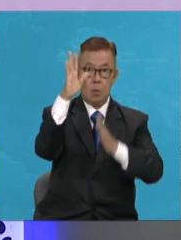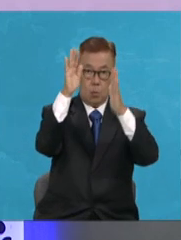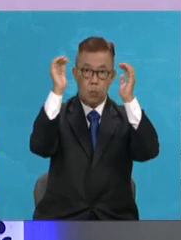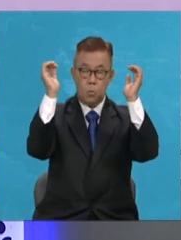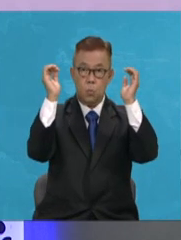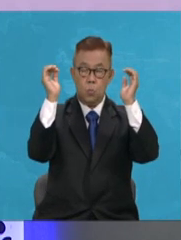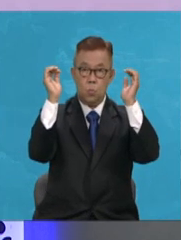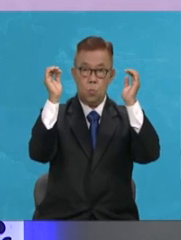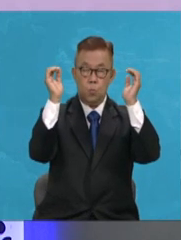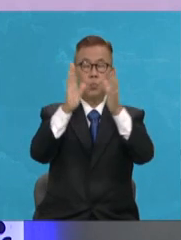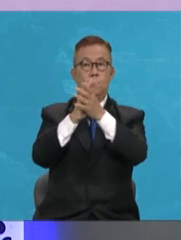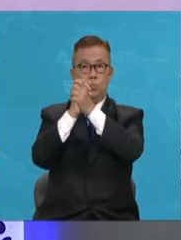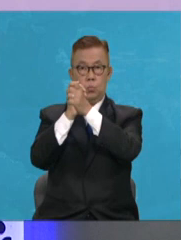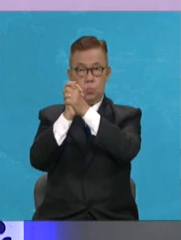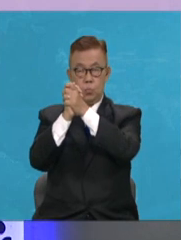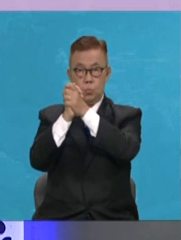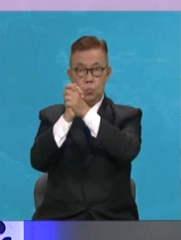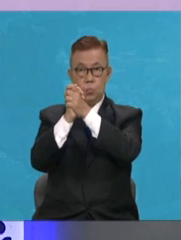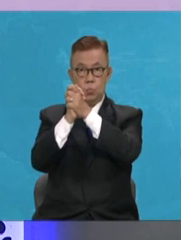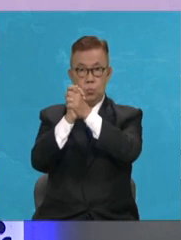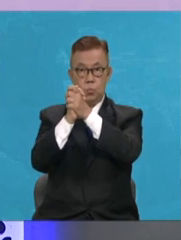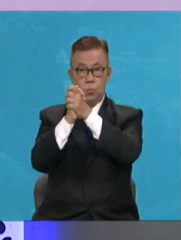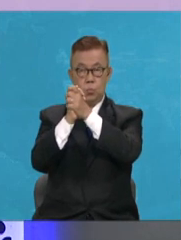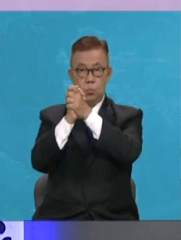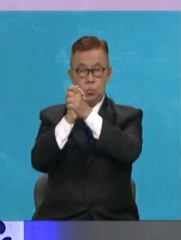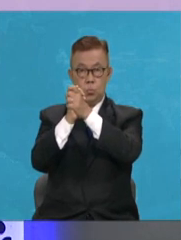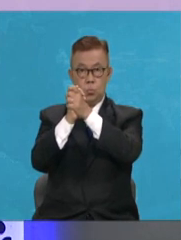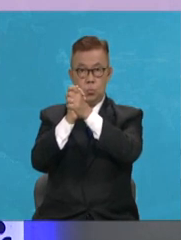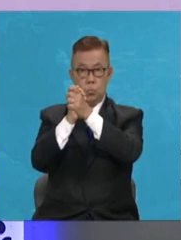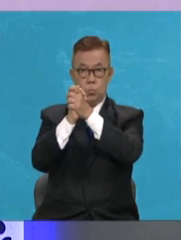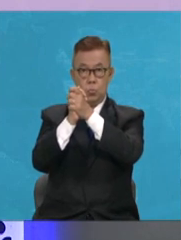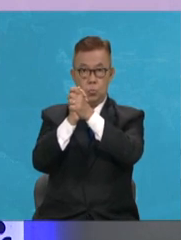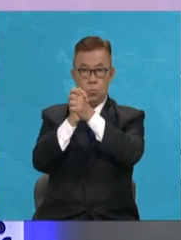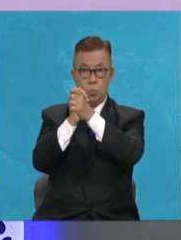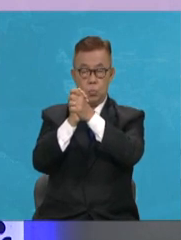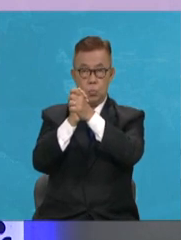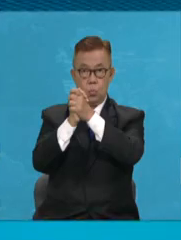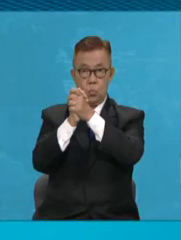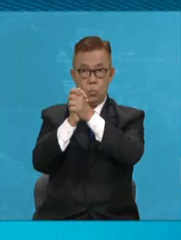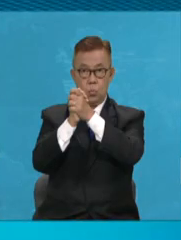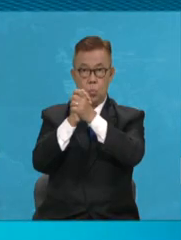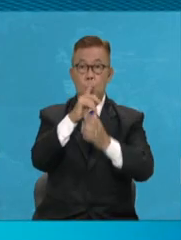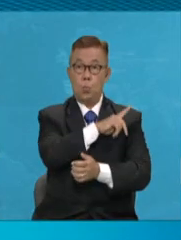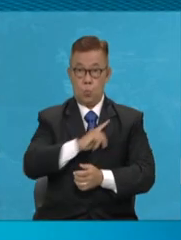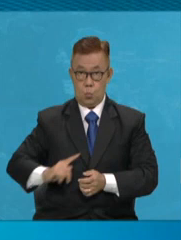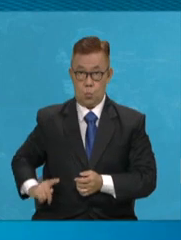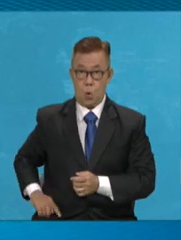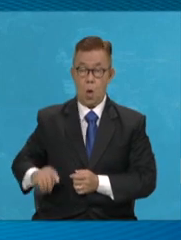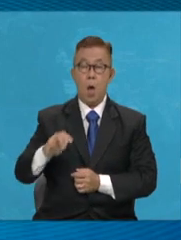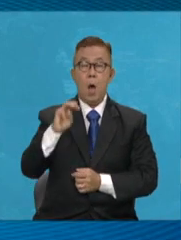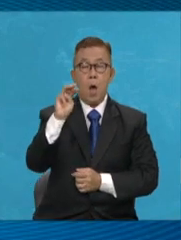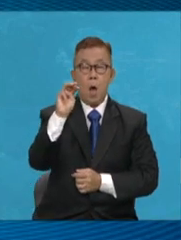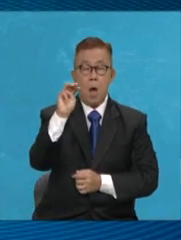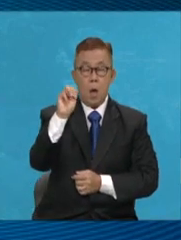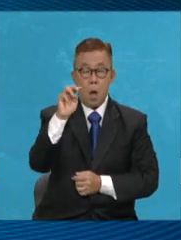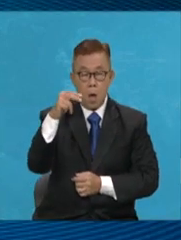telah berkenan menghantara kita proto santanya kepada Israel Muhammad bin Salman bin